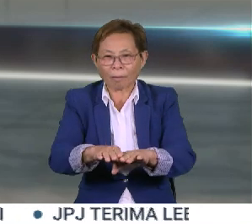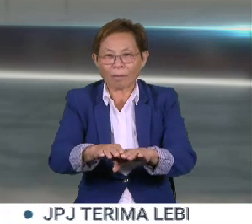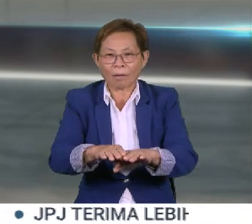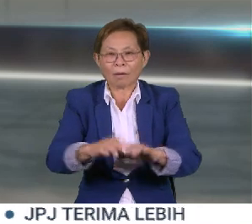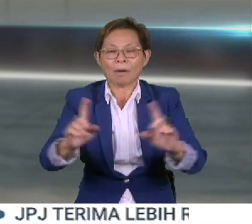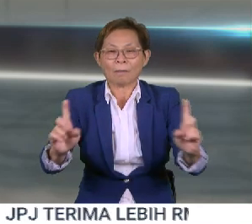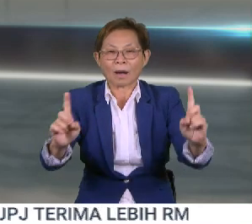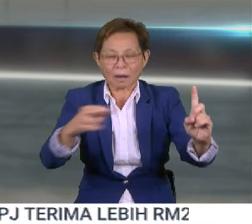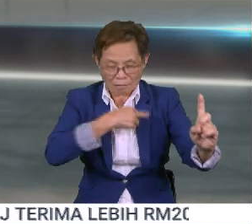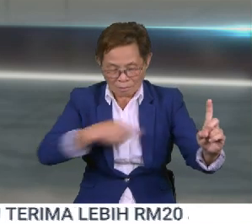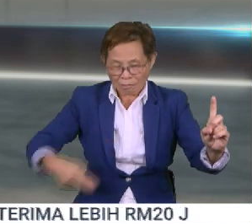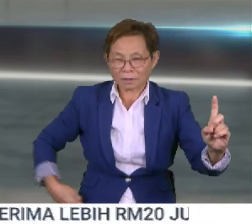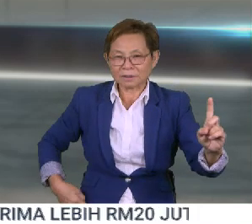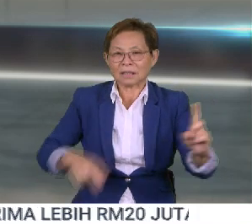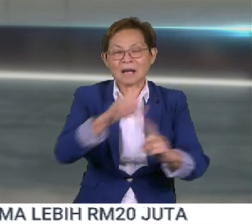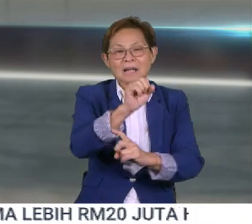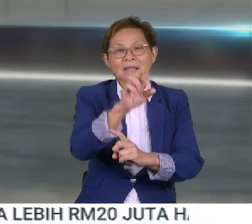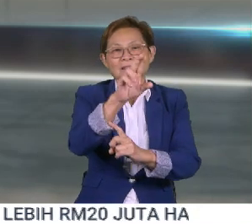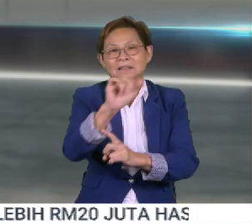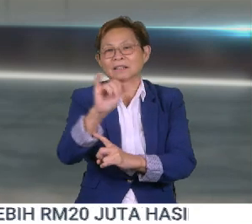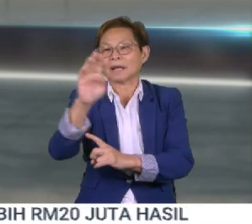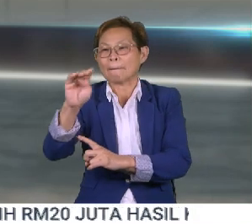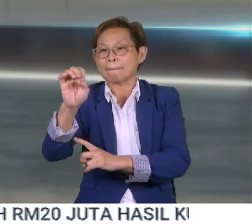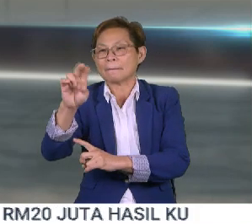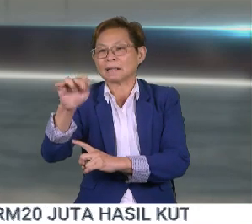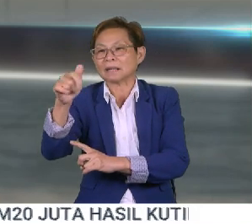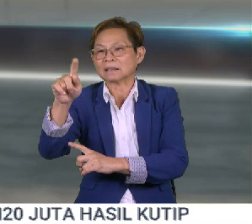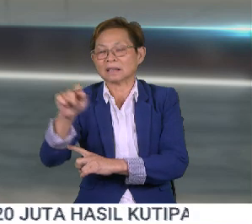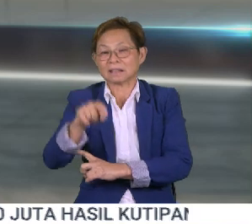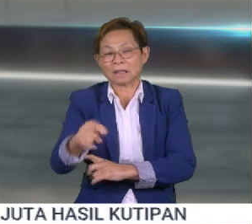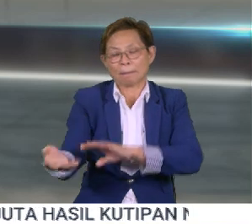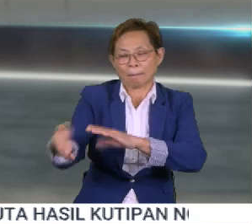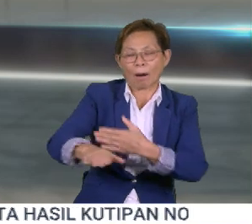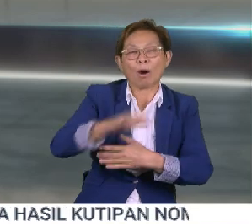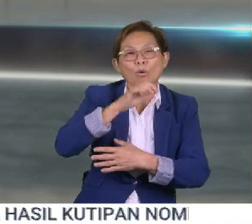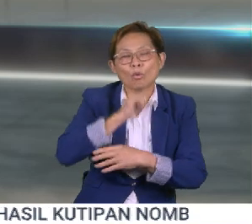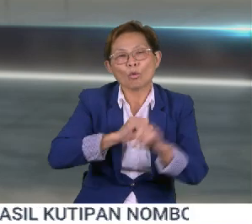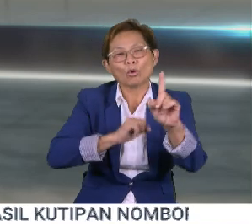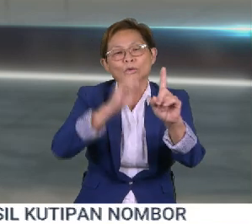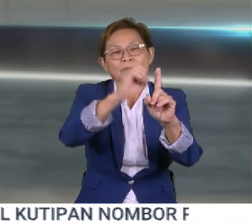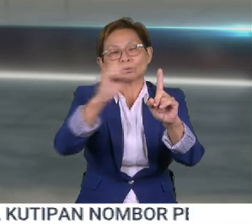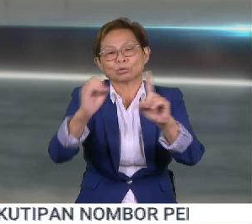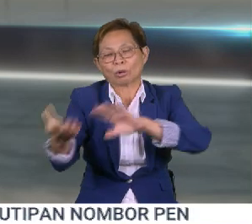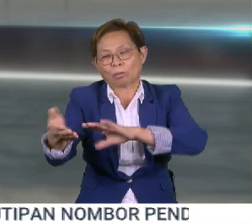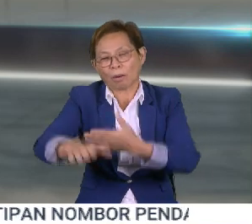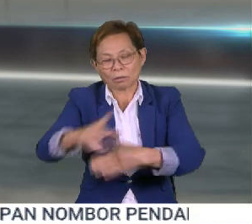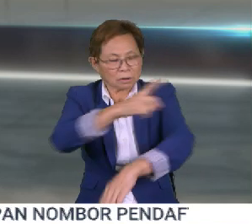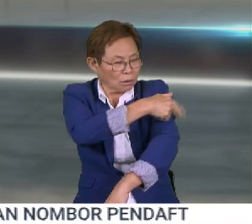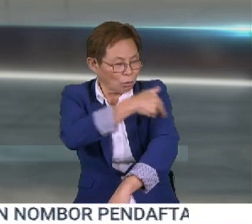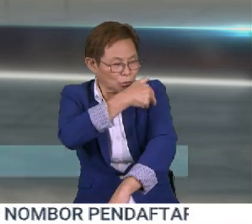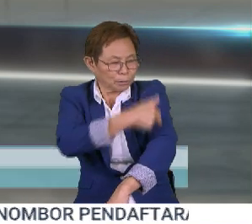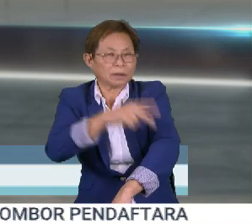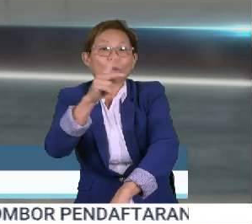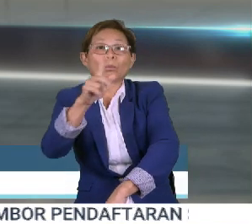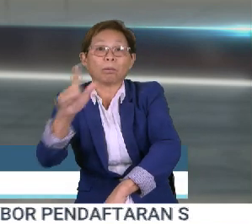di Raja istada Sri menanti petang tadi almarhumah tungku ampuan pada usia 100 tahun di sebuah Hospital